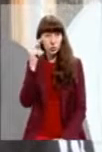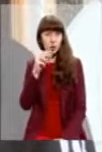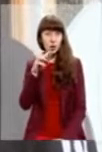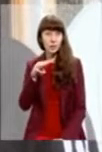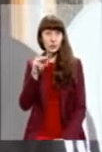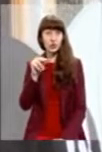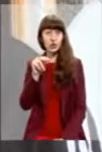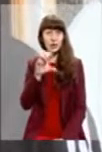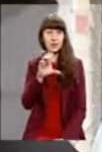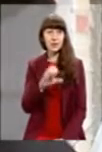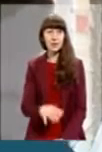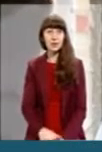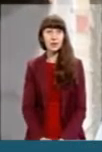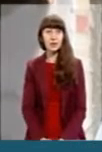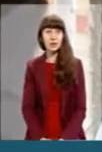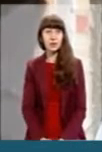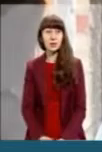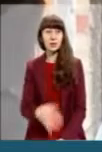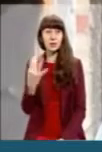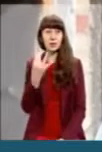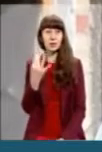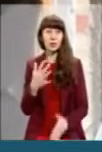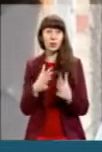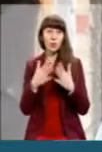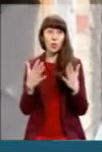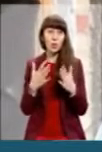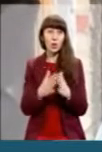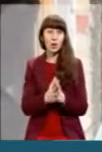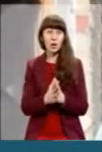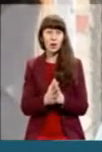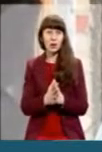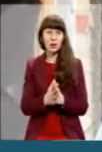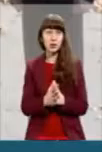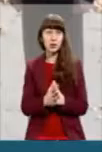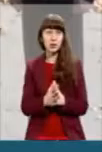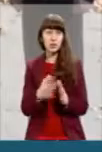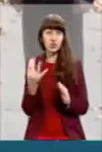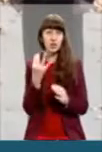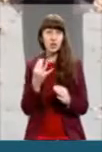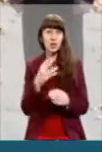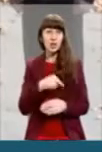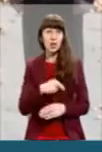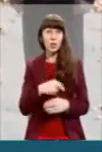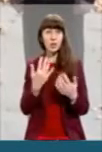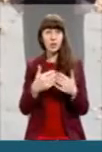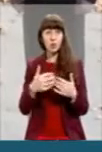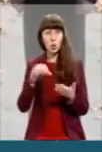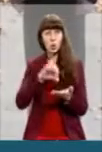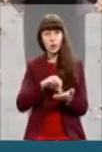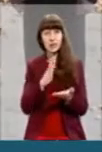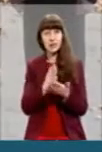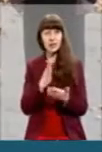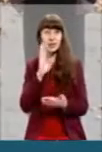Возможно, после армии уйти на МЧС. Заинтересовала более эта профессия, работа. Среди участников и хрупкие